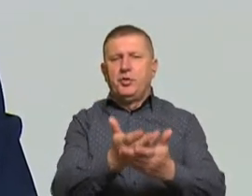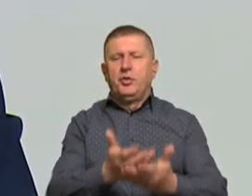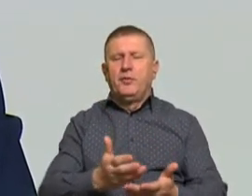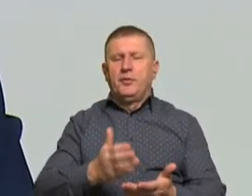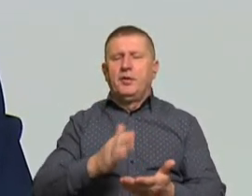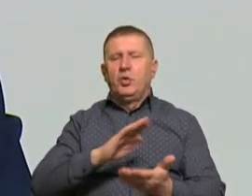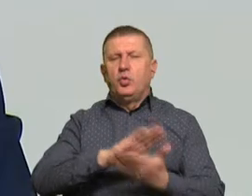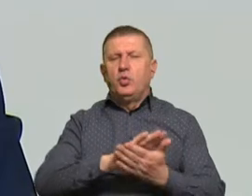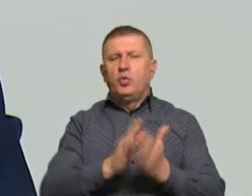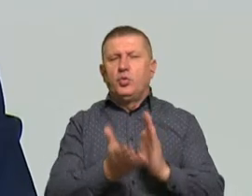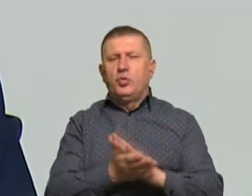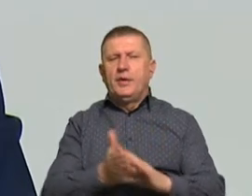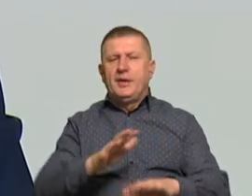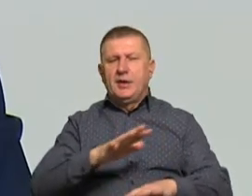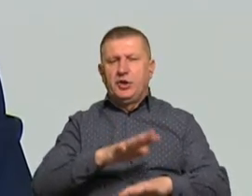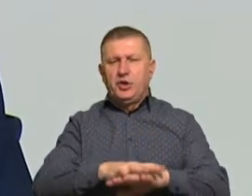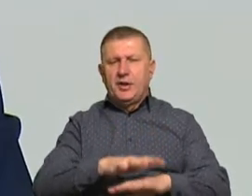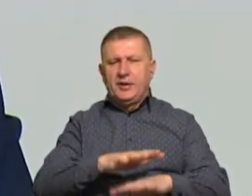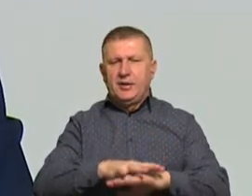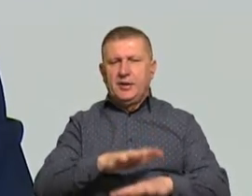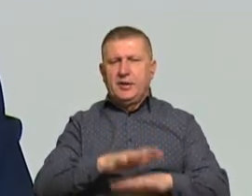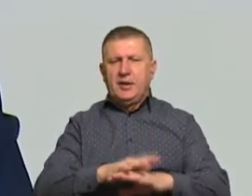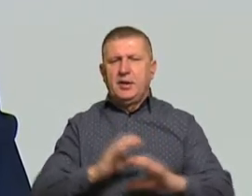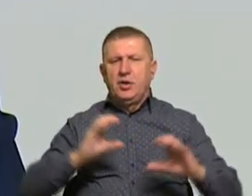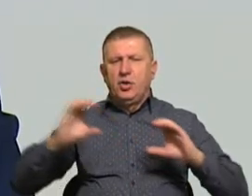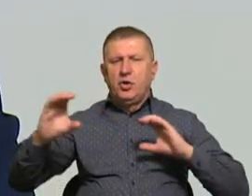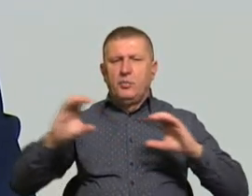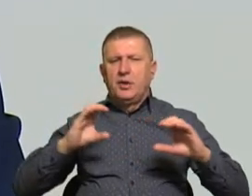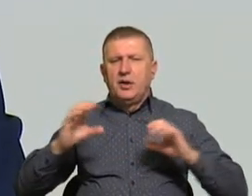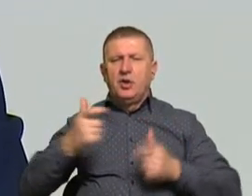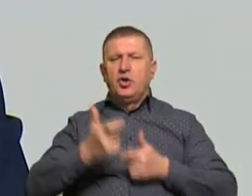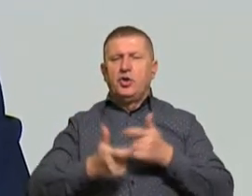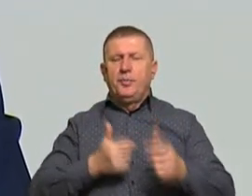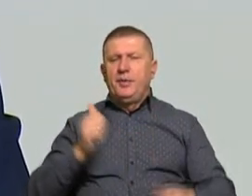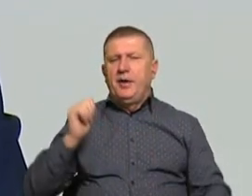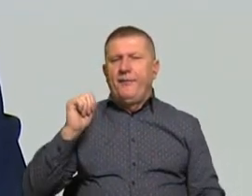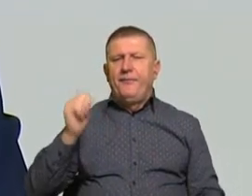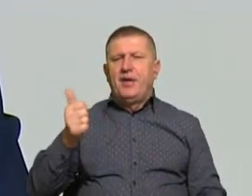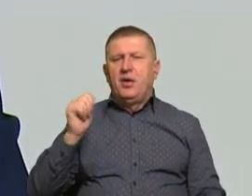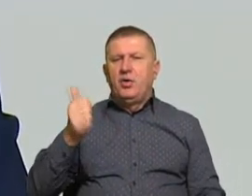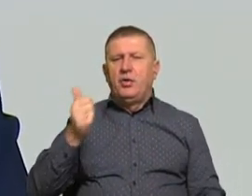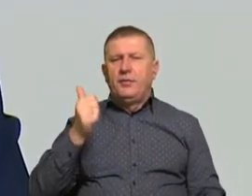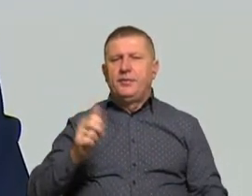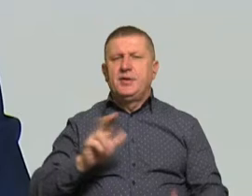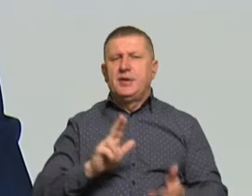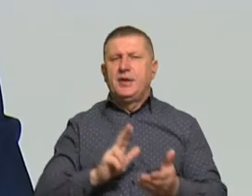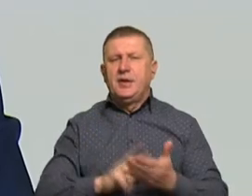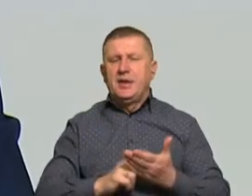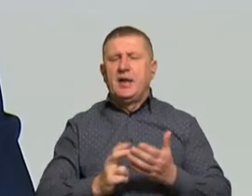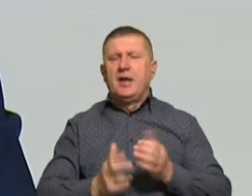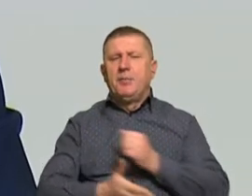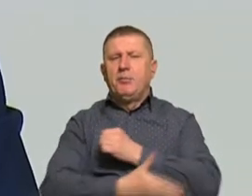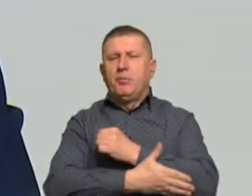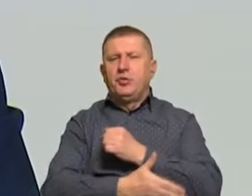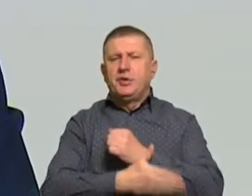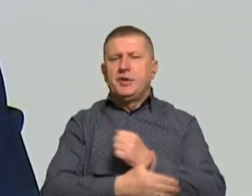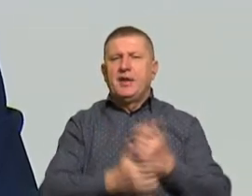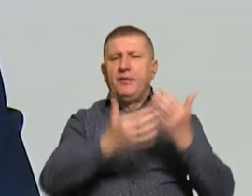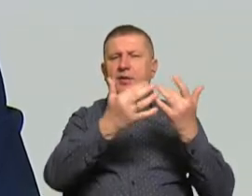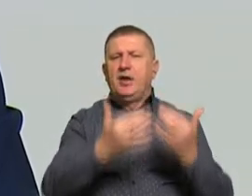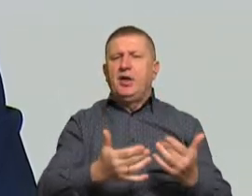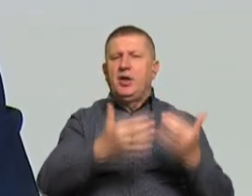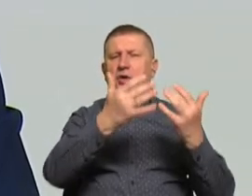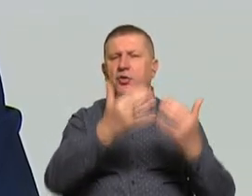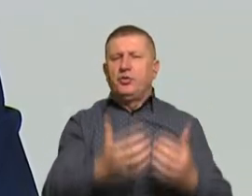siatki komunikacyjnej w mieście, tak jak dotychczas, robili fachowcy na podstawie aktualnych danych, zliczalnych pasażerów.